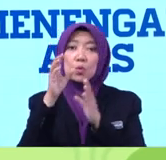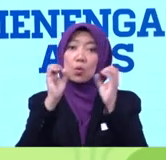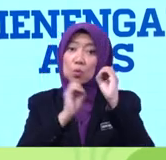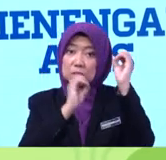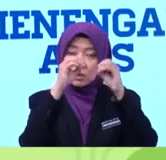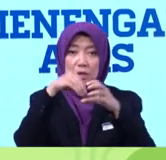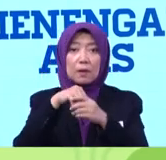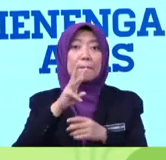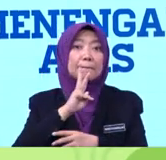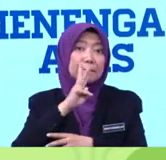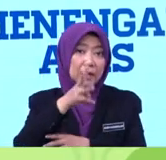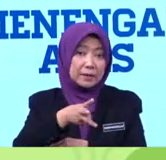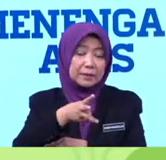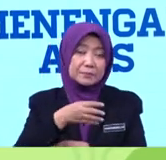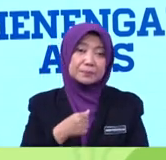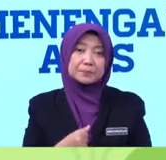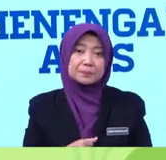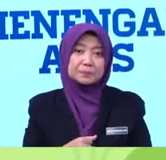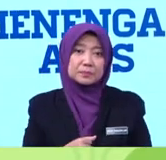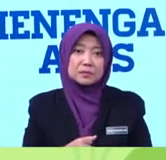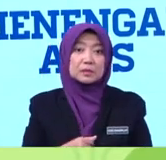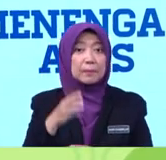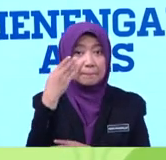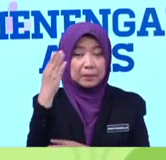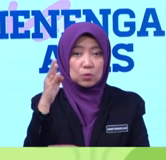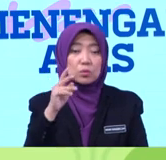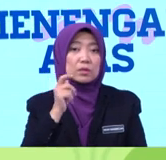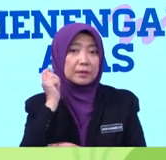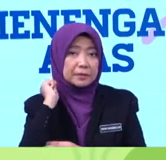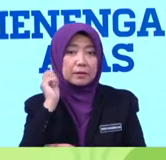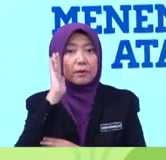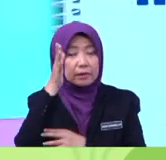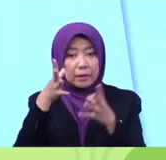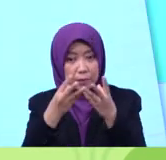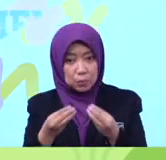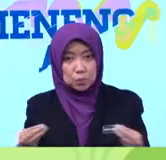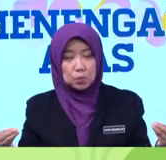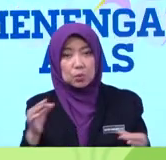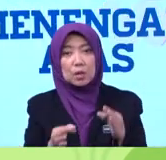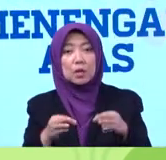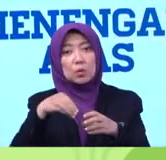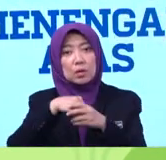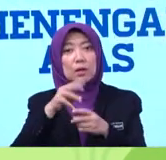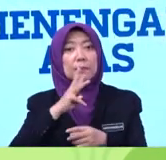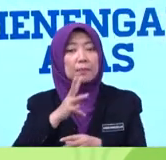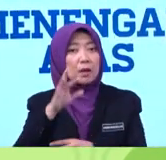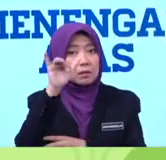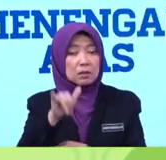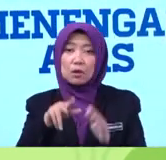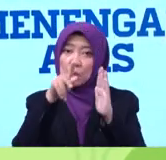air larutan biru yang berwarna biru tadi itu akan luntur kalau dalam sampo air yang kurang